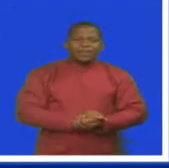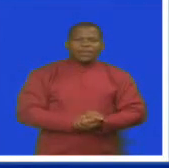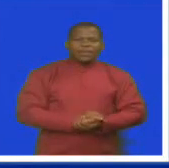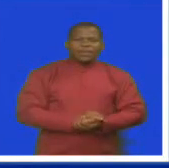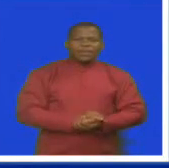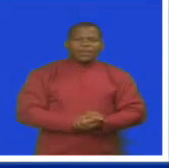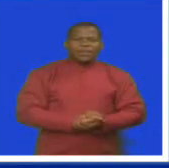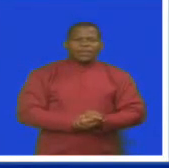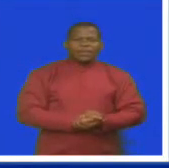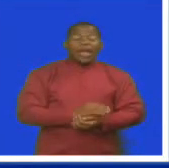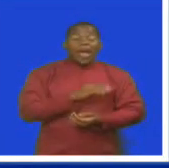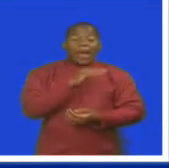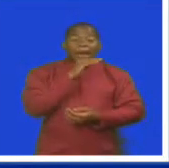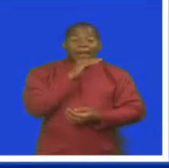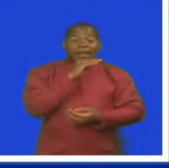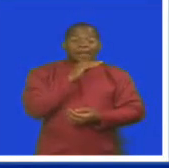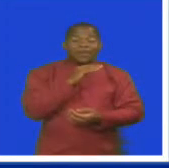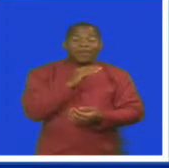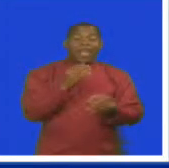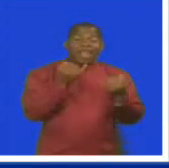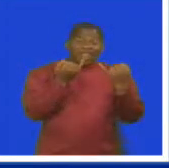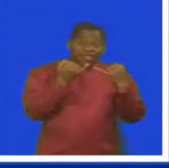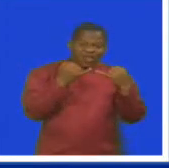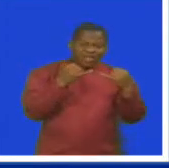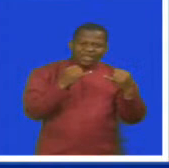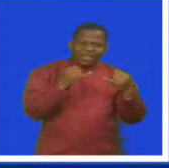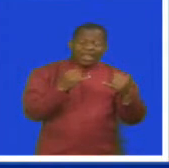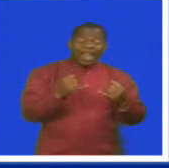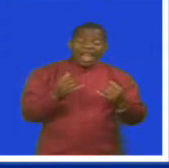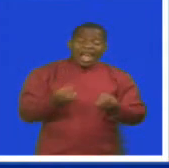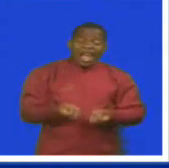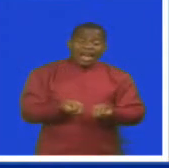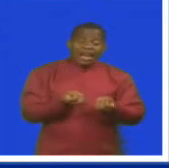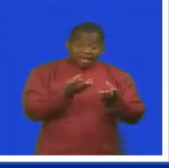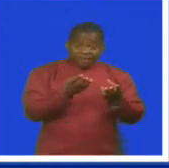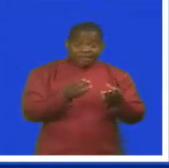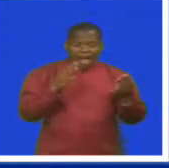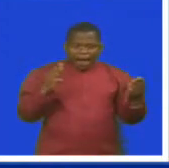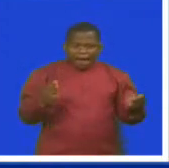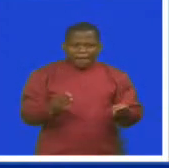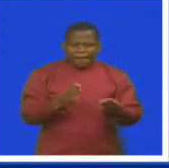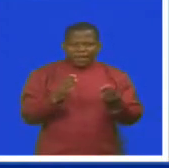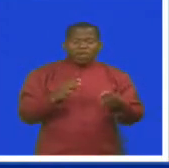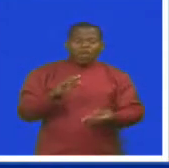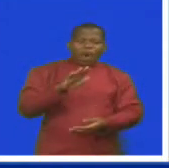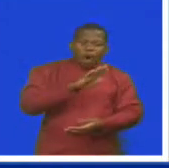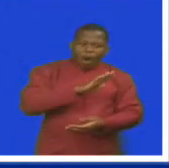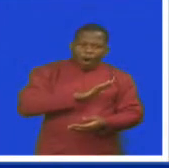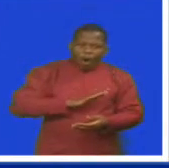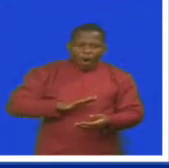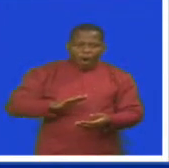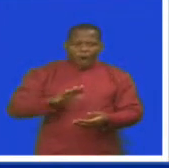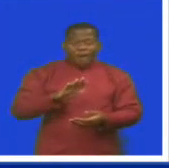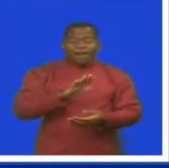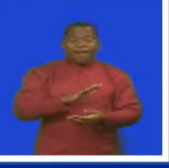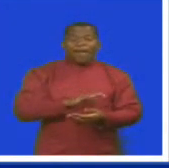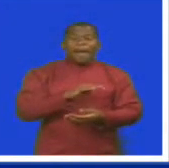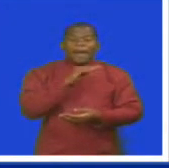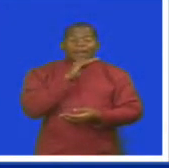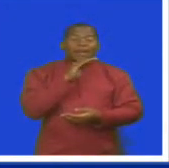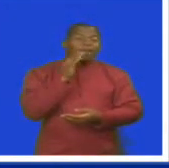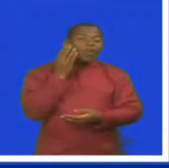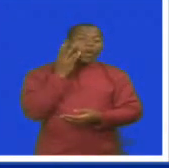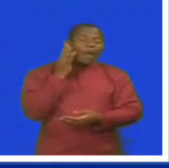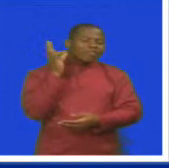anikakulethi nje la kithi kuphela vele ngkwesive ngoba nawe iva bayihlabela noma ngikuphi kudaba